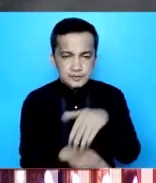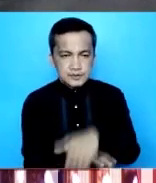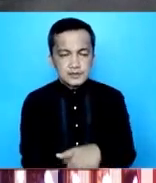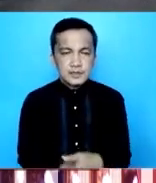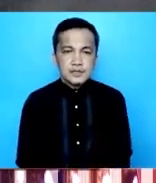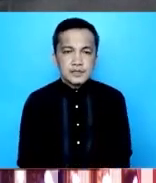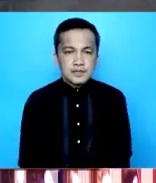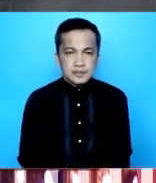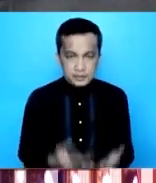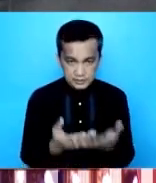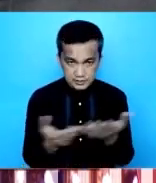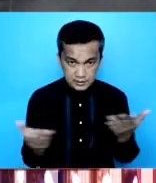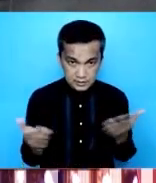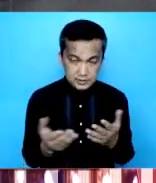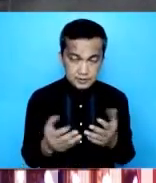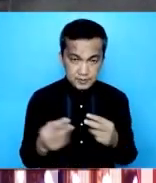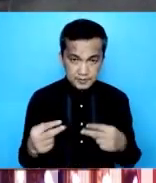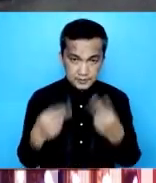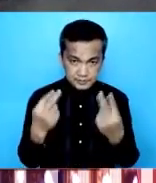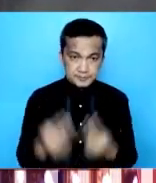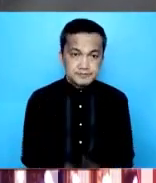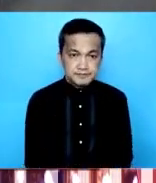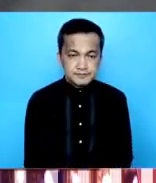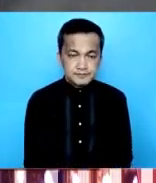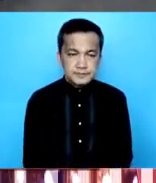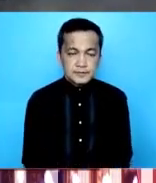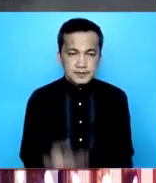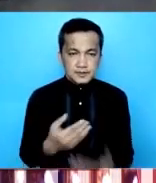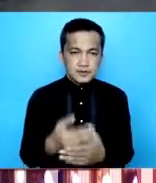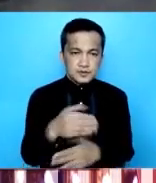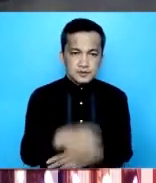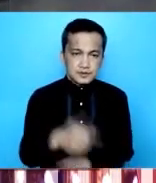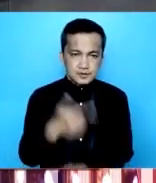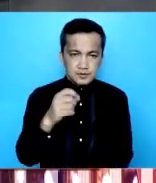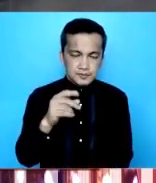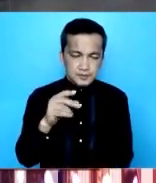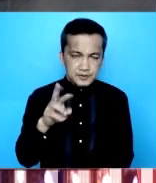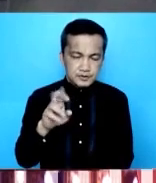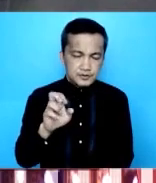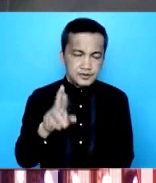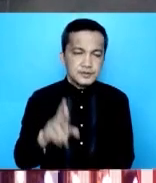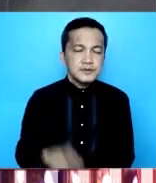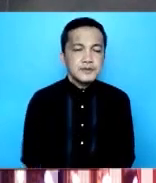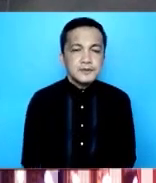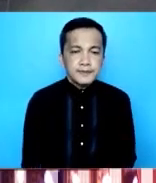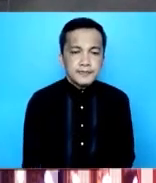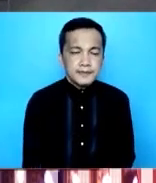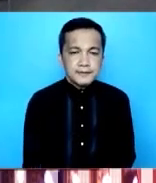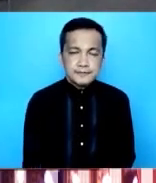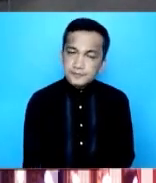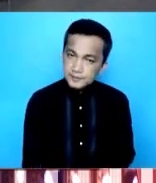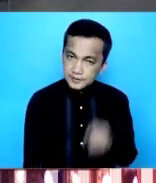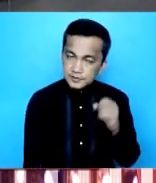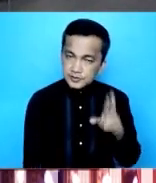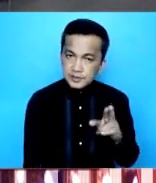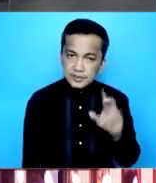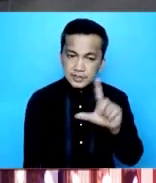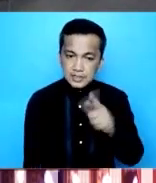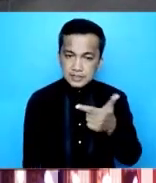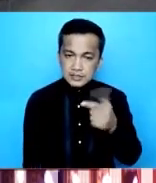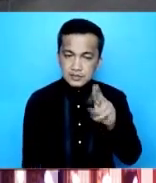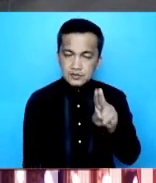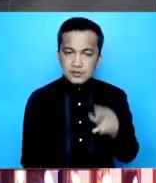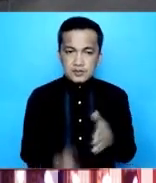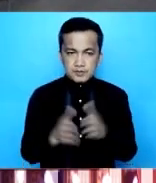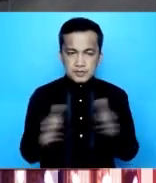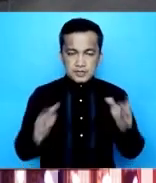sa ating mga tagapanood. At magandang gabi rin po kay Governor Lagman. Sir, yung LGU po sa Albay, pinalawak na yung danger